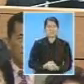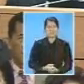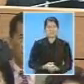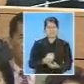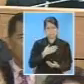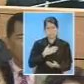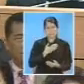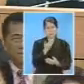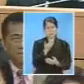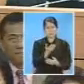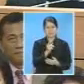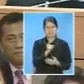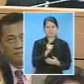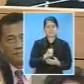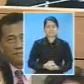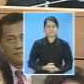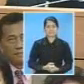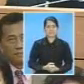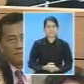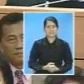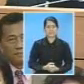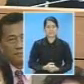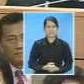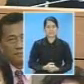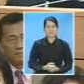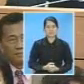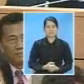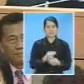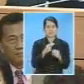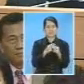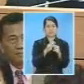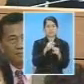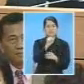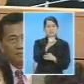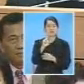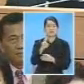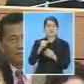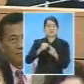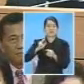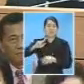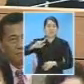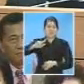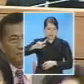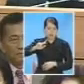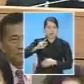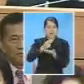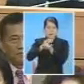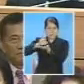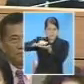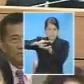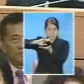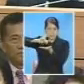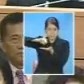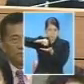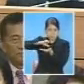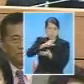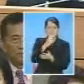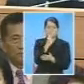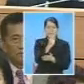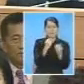นะครับในสิ่งที่นายสิริโชคโสภาได้เอามาฉายนะครับเราไปดูว่าร